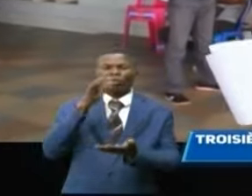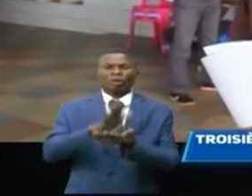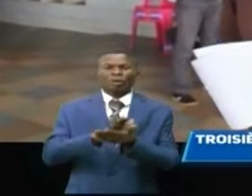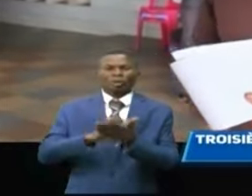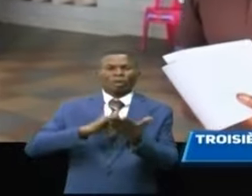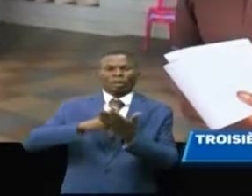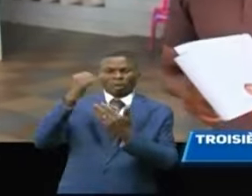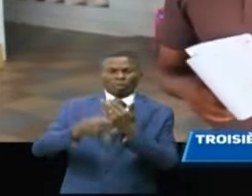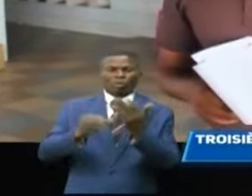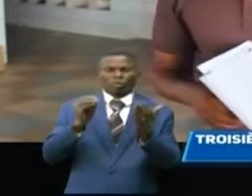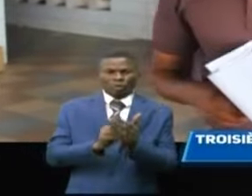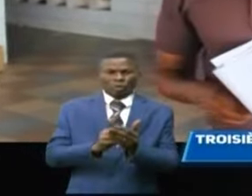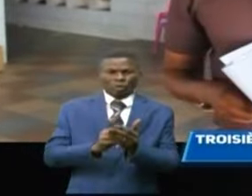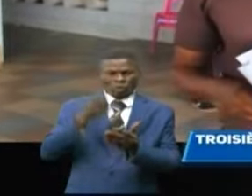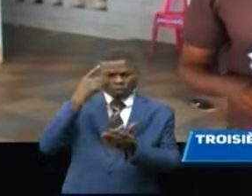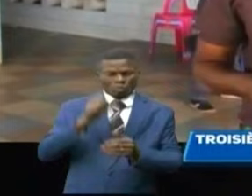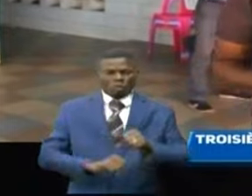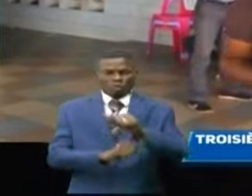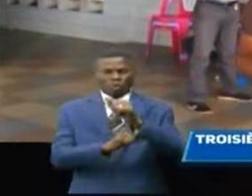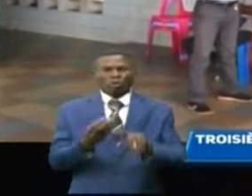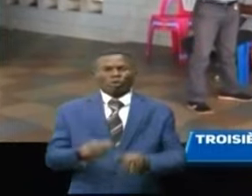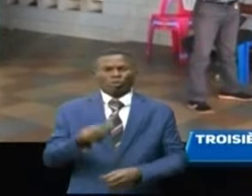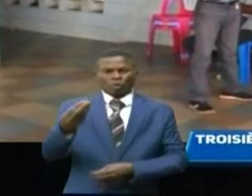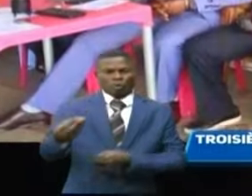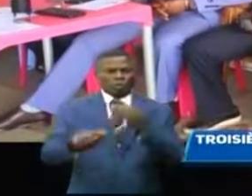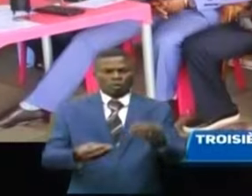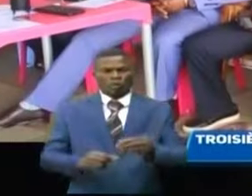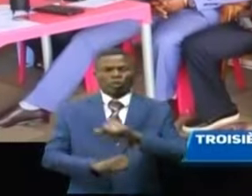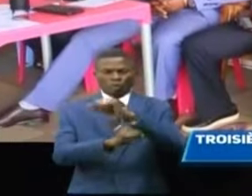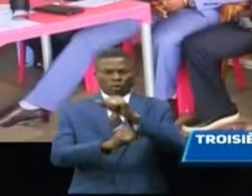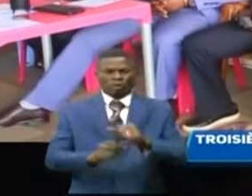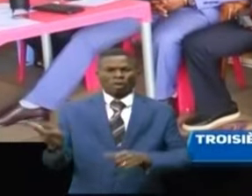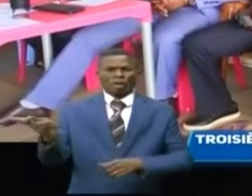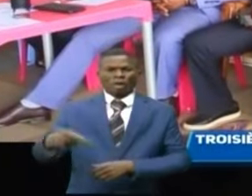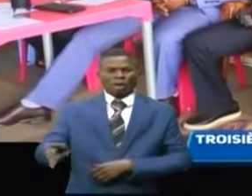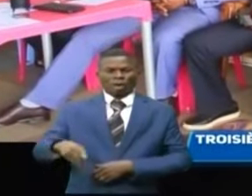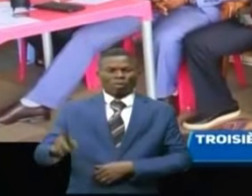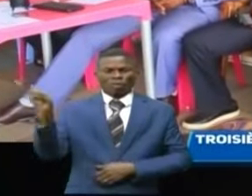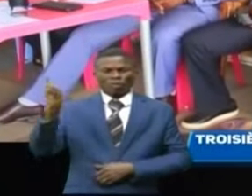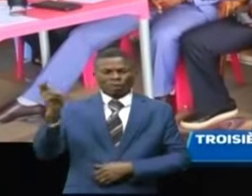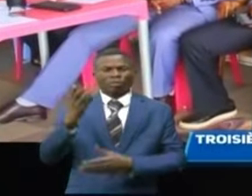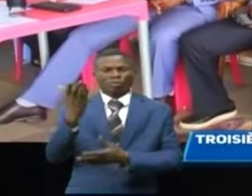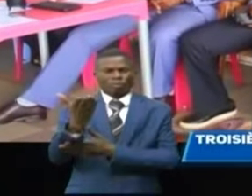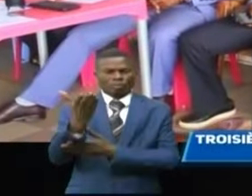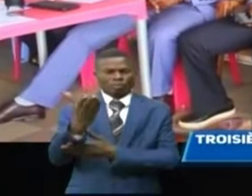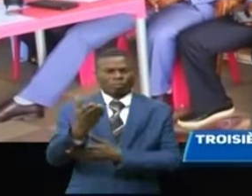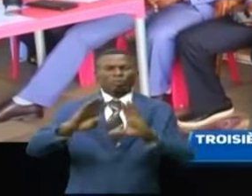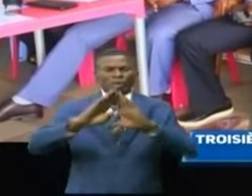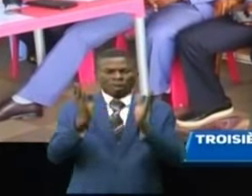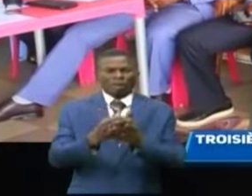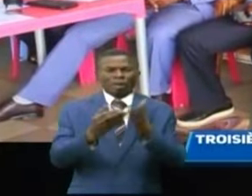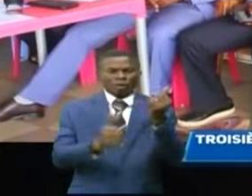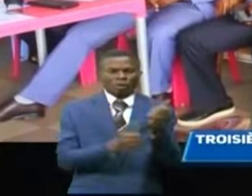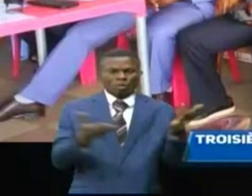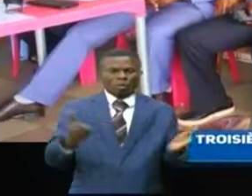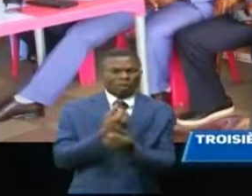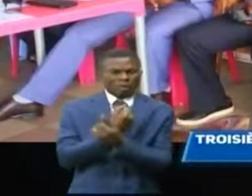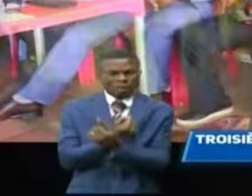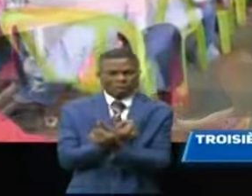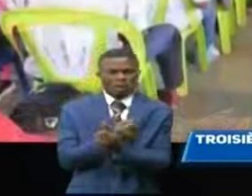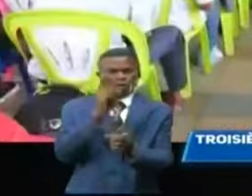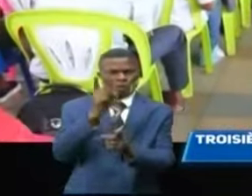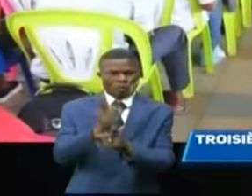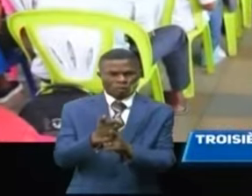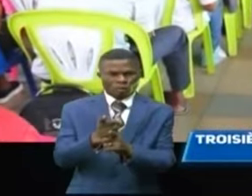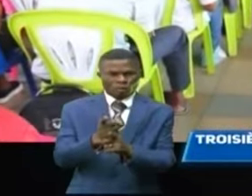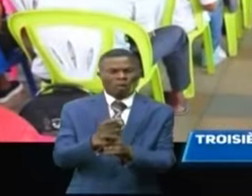projet Encore pour son appui technique et financier à la province du Kasaï et a demandé aux participants de rester objectifs